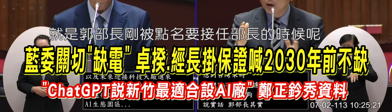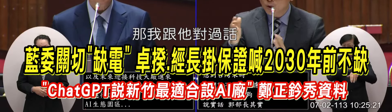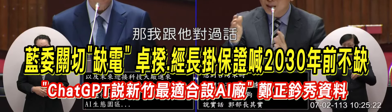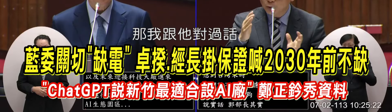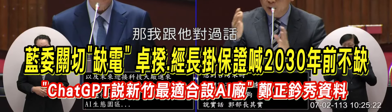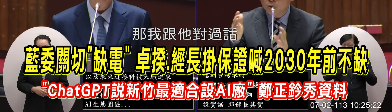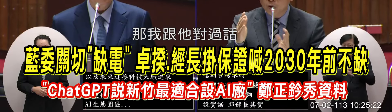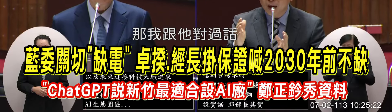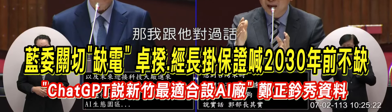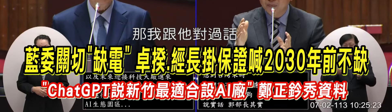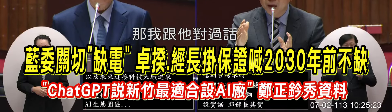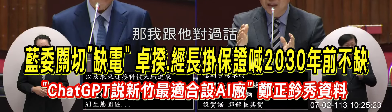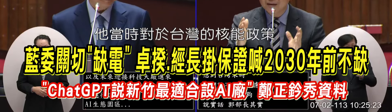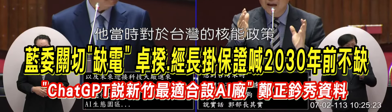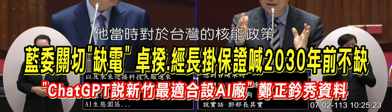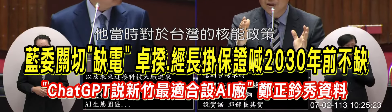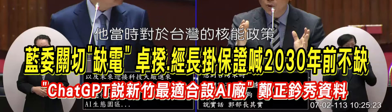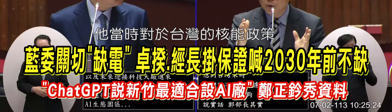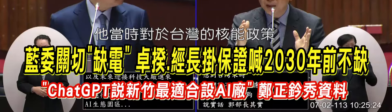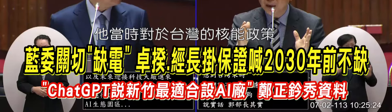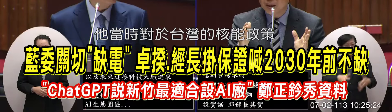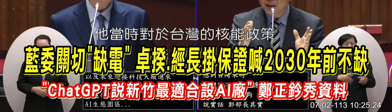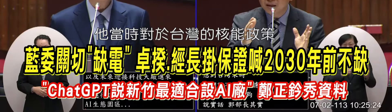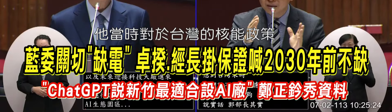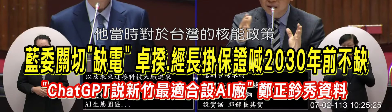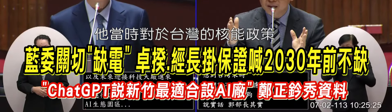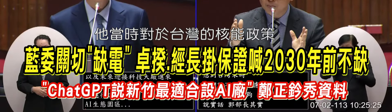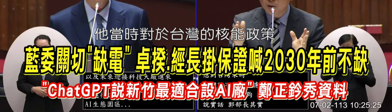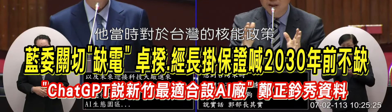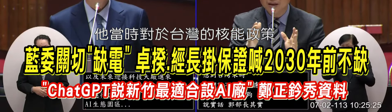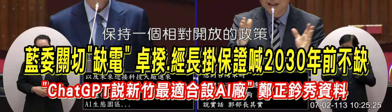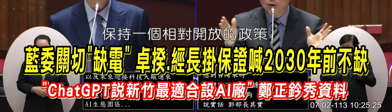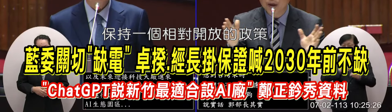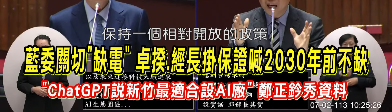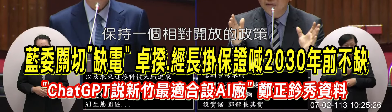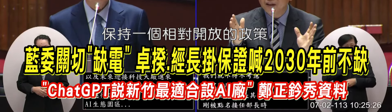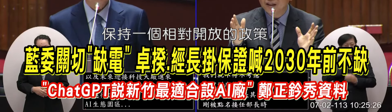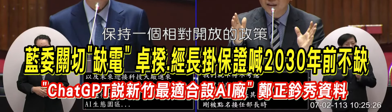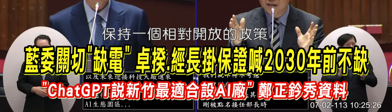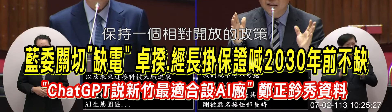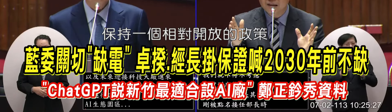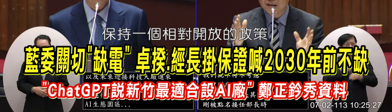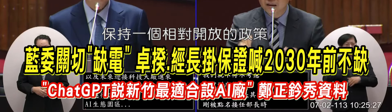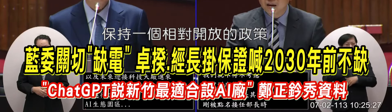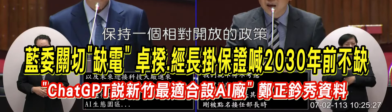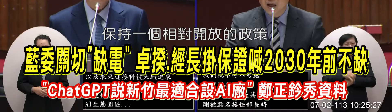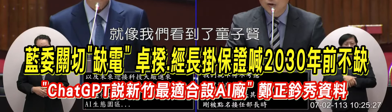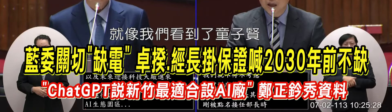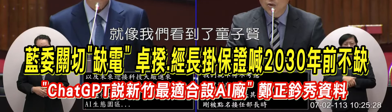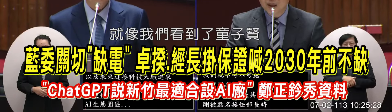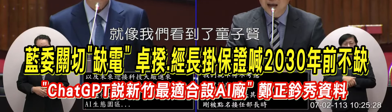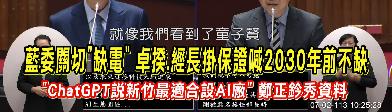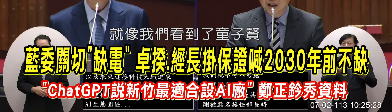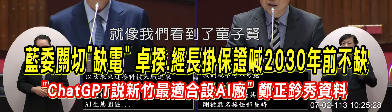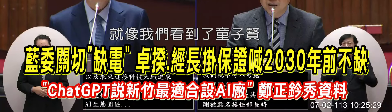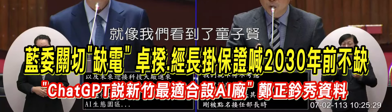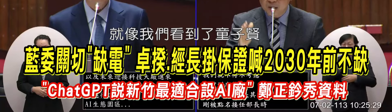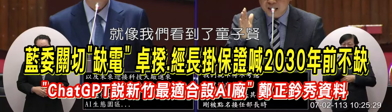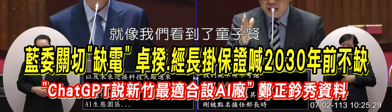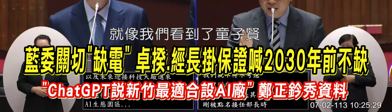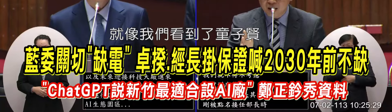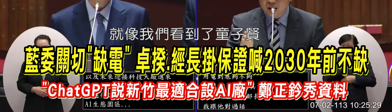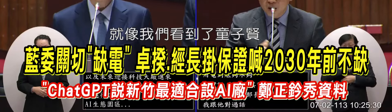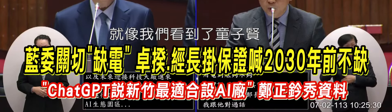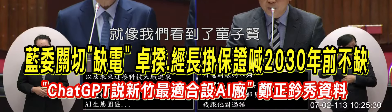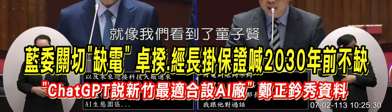候呢，那我跟他对过话，他当时对于台湾的核能政策保持一个相对开放的一个政策哈，就像我们看到了